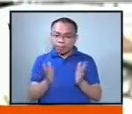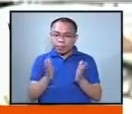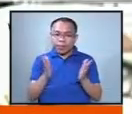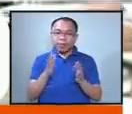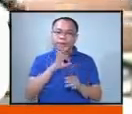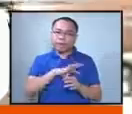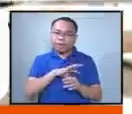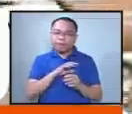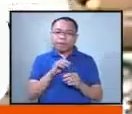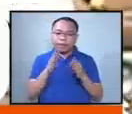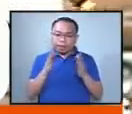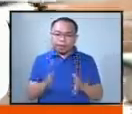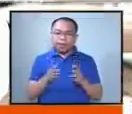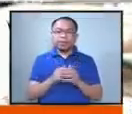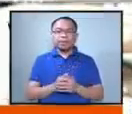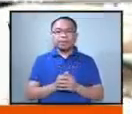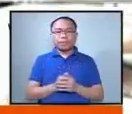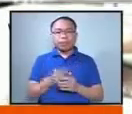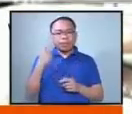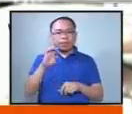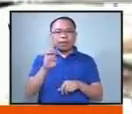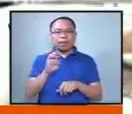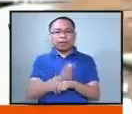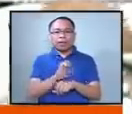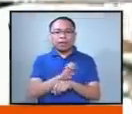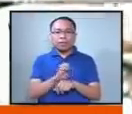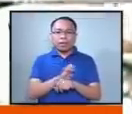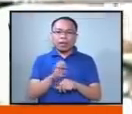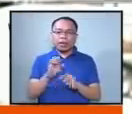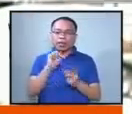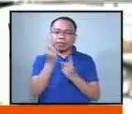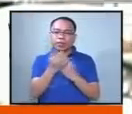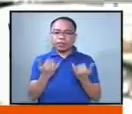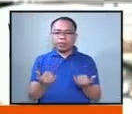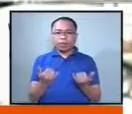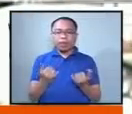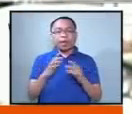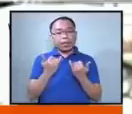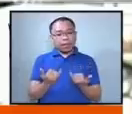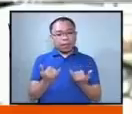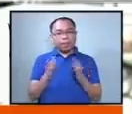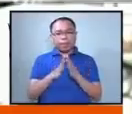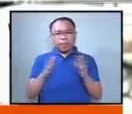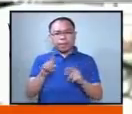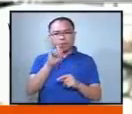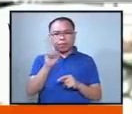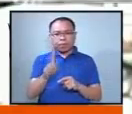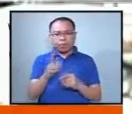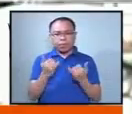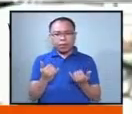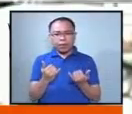remember, the country isn't in an economic situation as we are now. Now, the big question